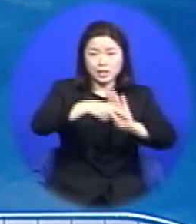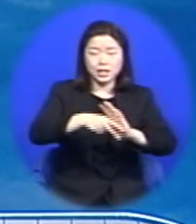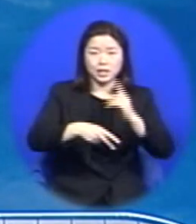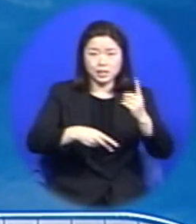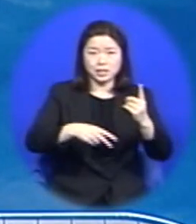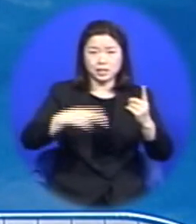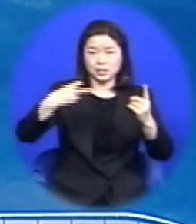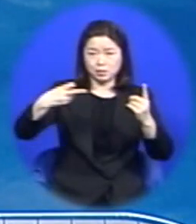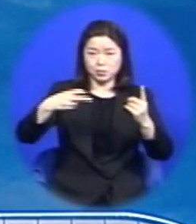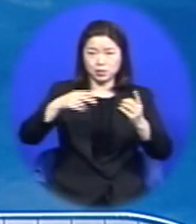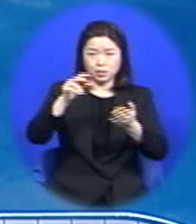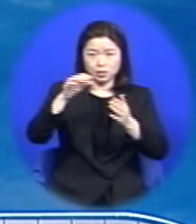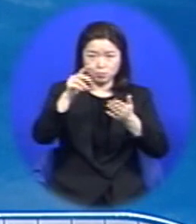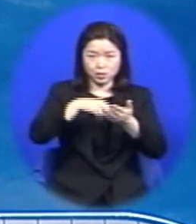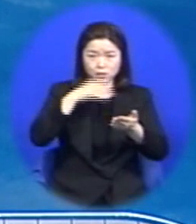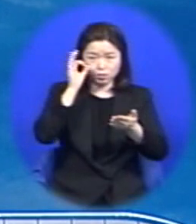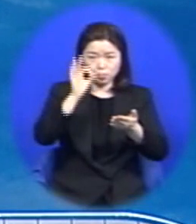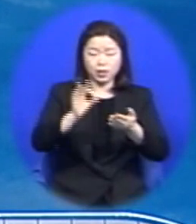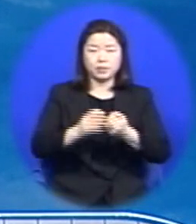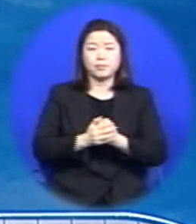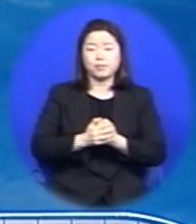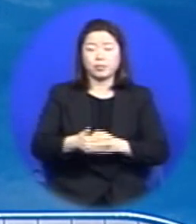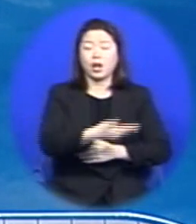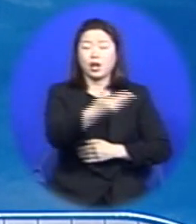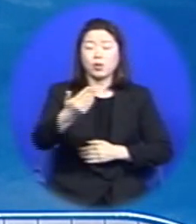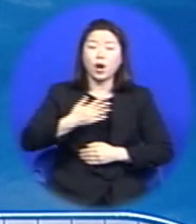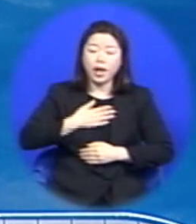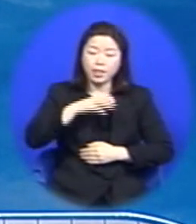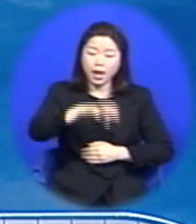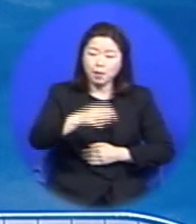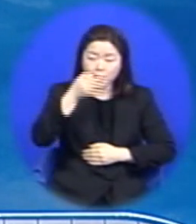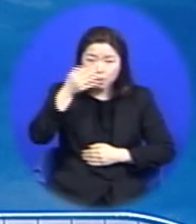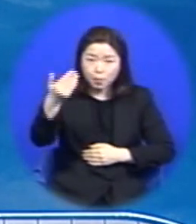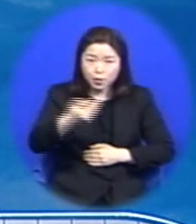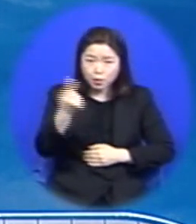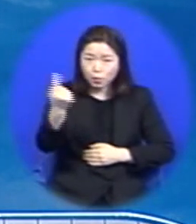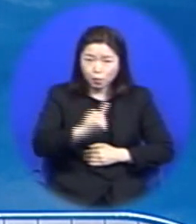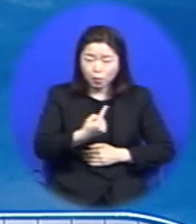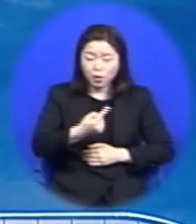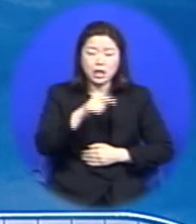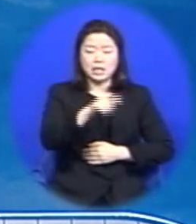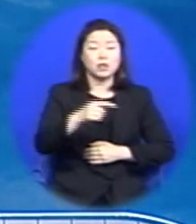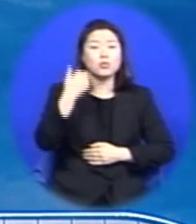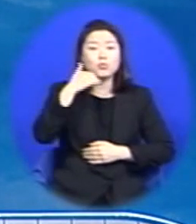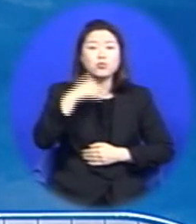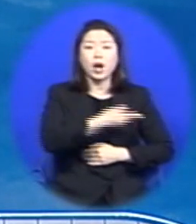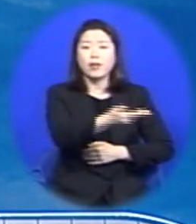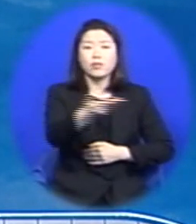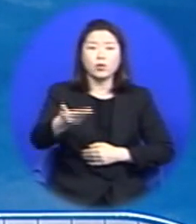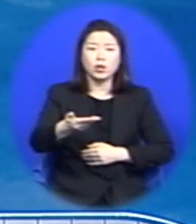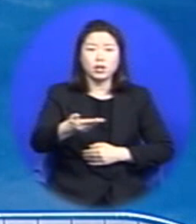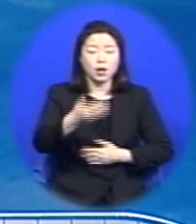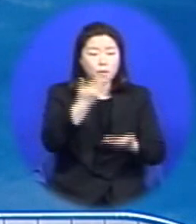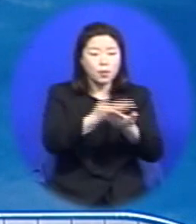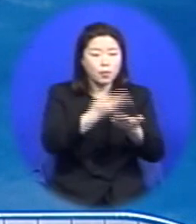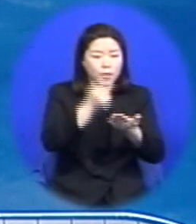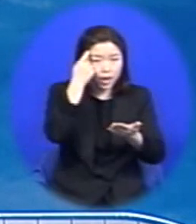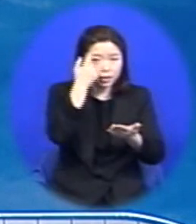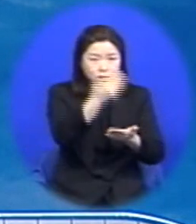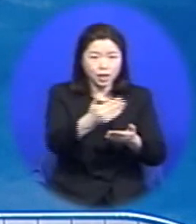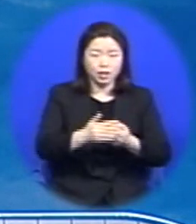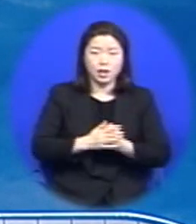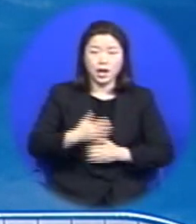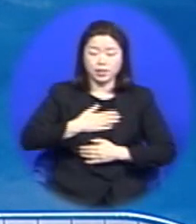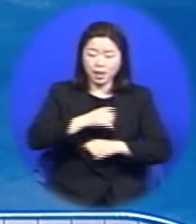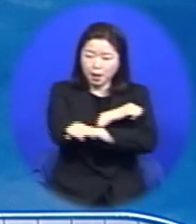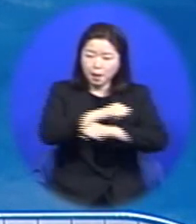제가 읽어보겠습니다. 너희가 내 앞에 보이러 오니 이것을 누가 너에게 요구하였느냐? 내